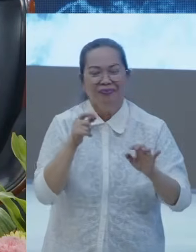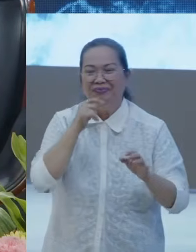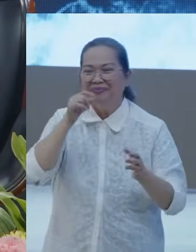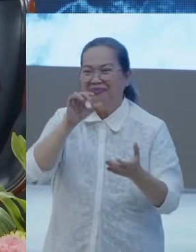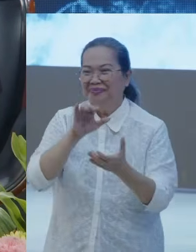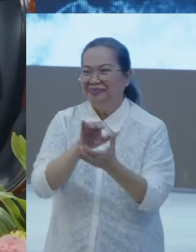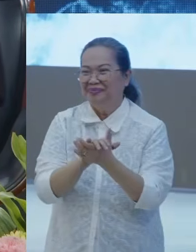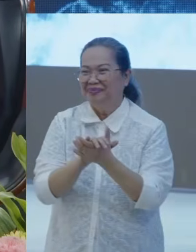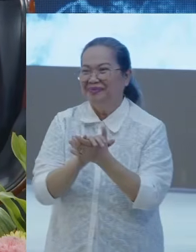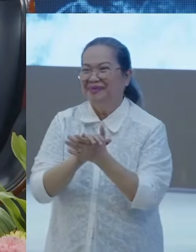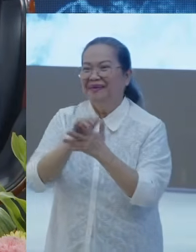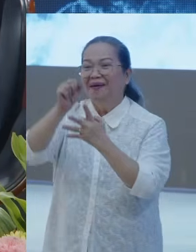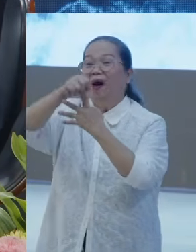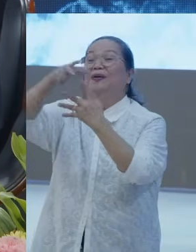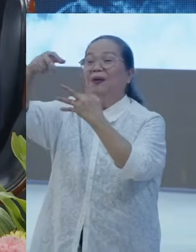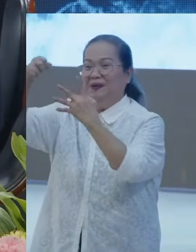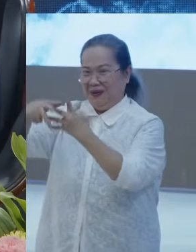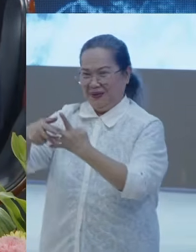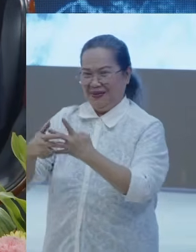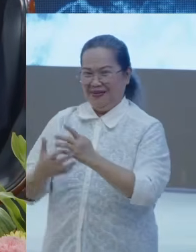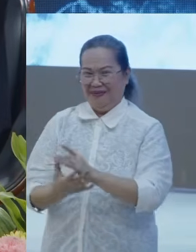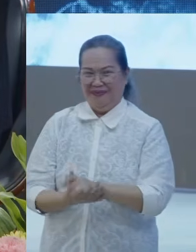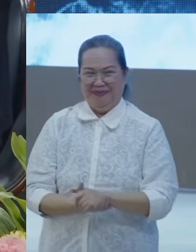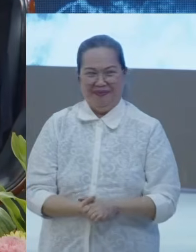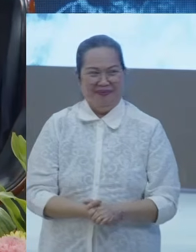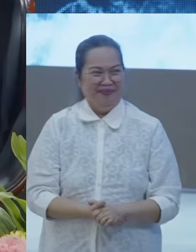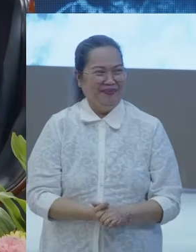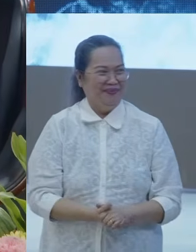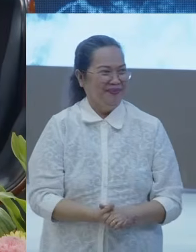ng adulterous.